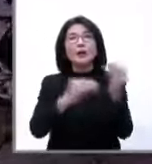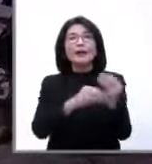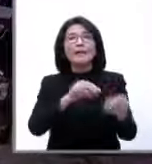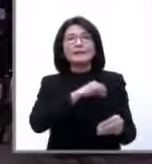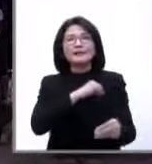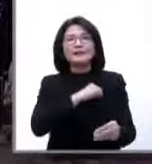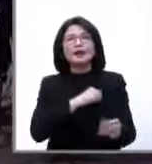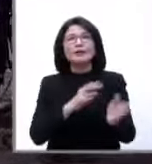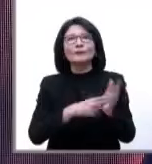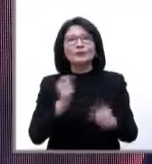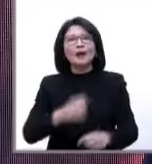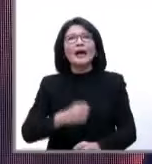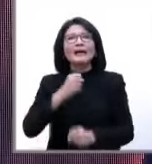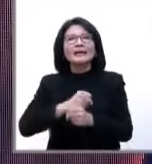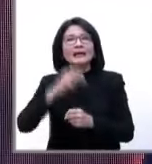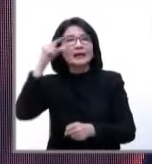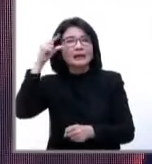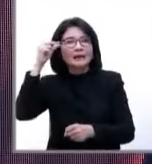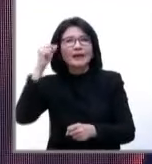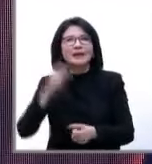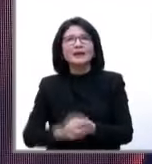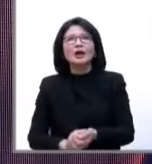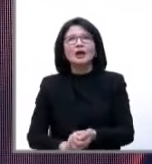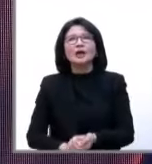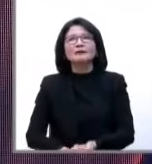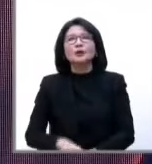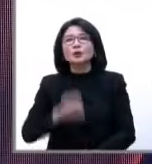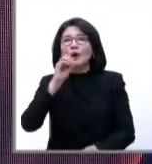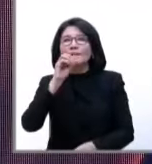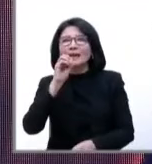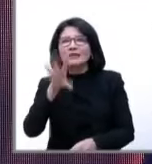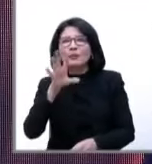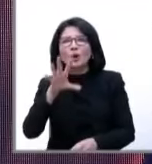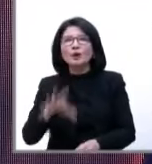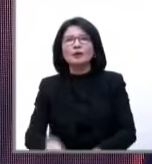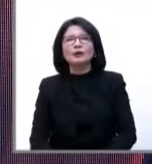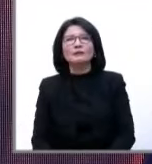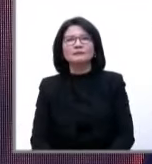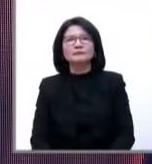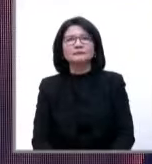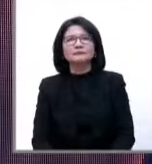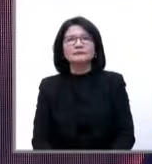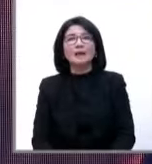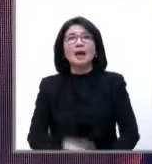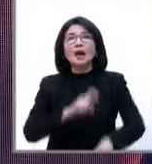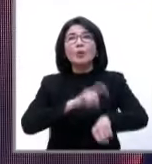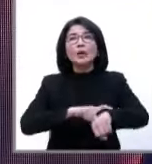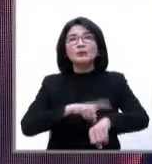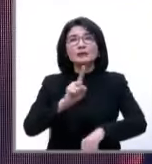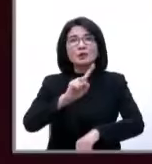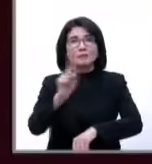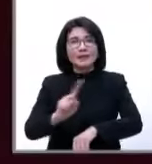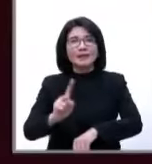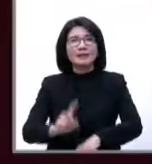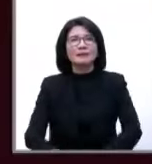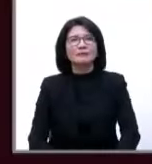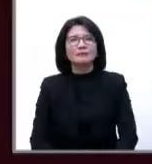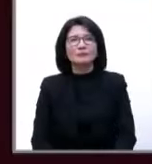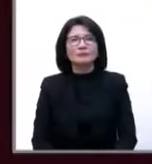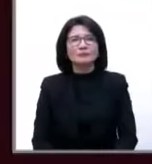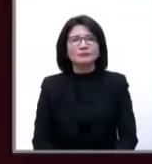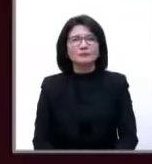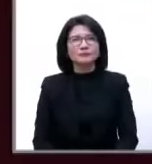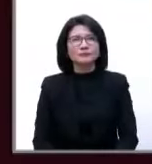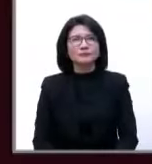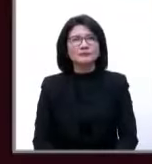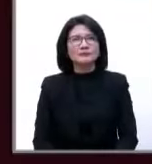urut 2 Bapak Gibran rakabmingraka untuk merespon tanggapan dari bapak Muhaimin Iskandar waktunya 1 menit kami persilakan